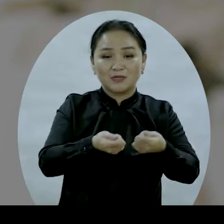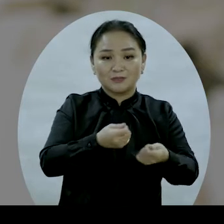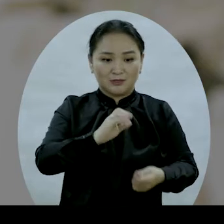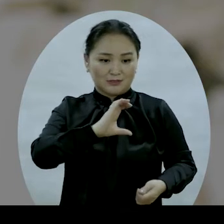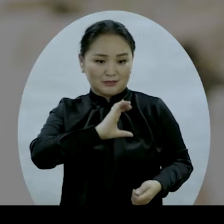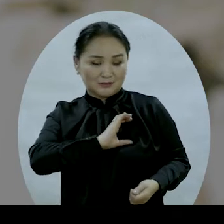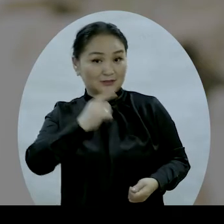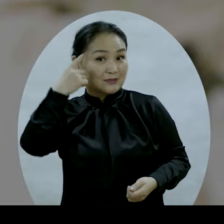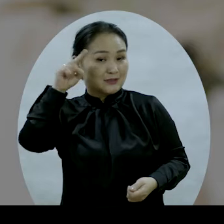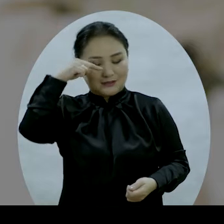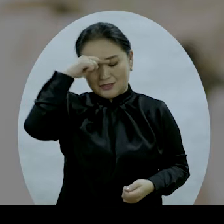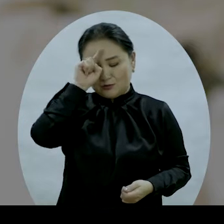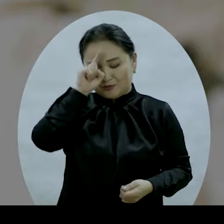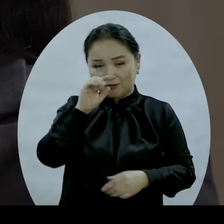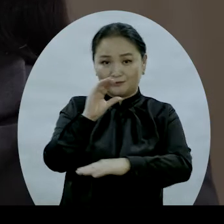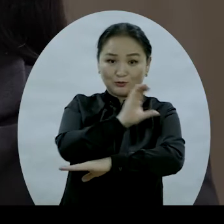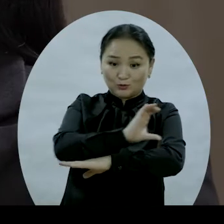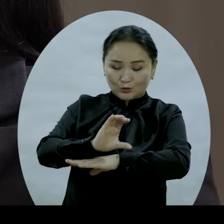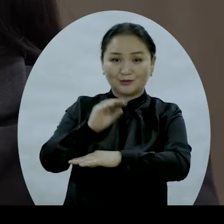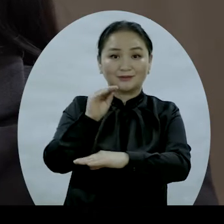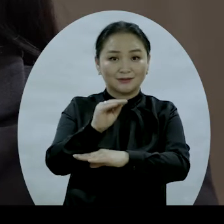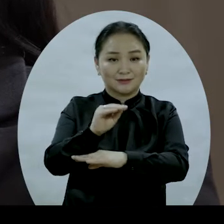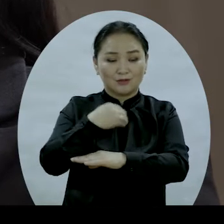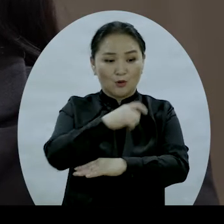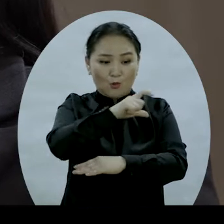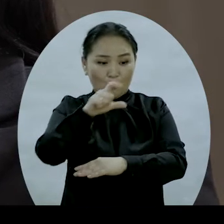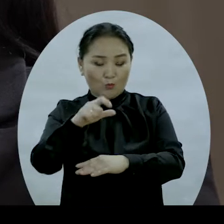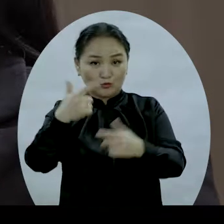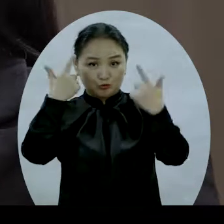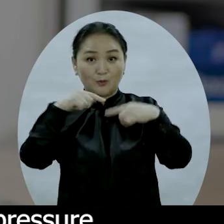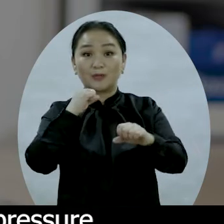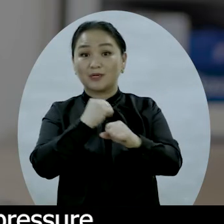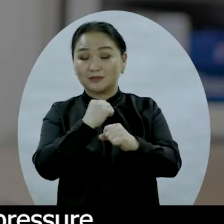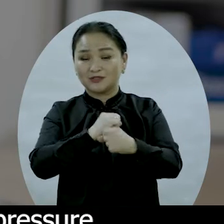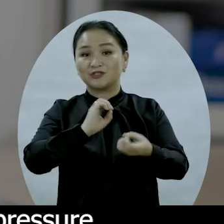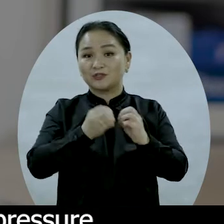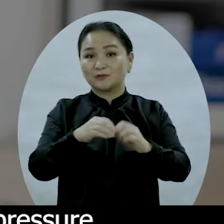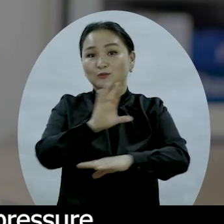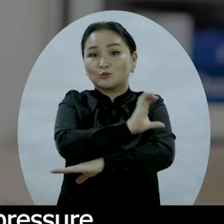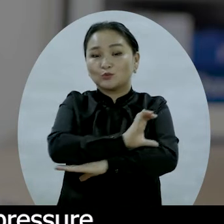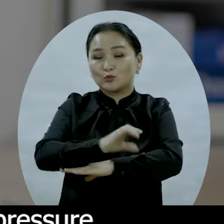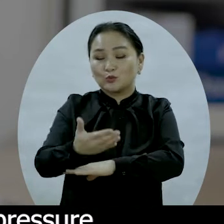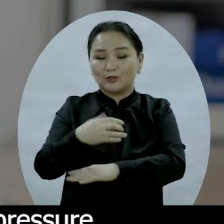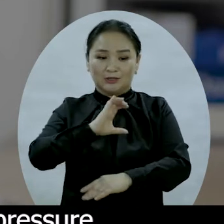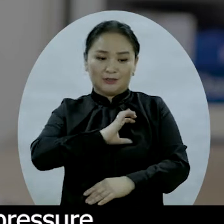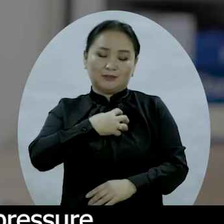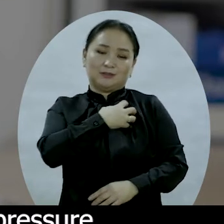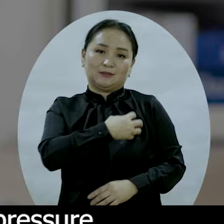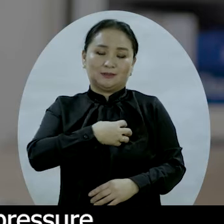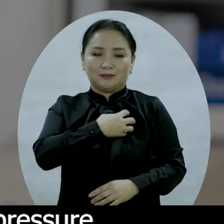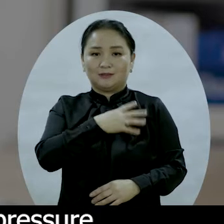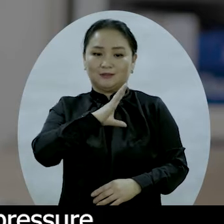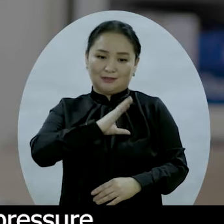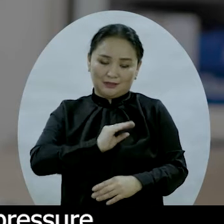мэндийг хэрхэн нөлөөлөх талаар бол сургалтыг бол нийт албан агчтайхан дунд зохион байгуулсан. Тус сургалтаар бол одоо стрессийг